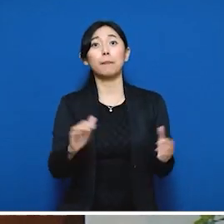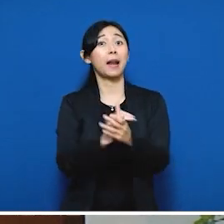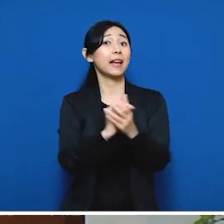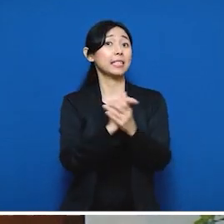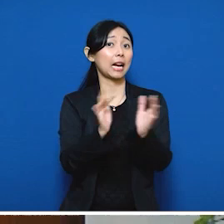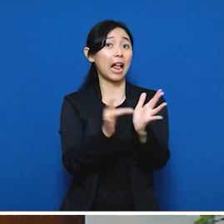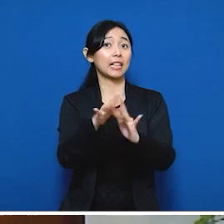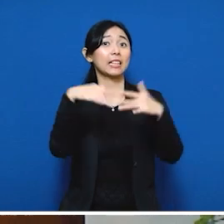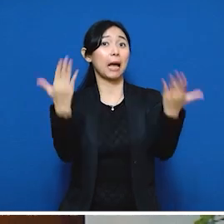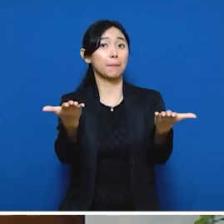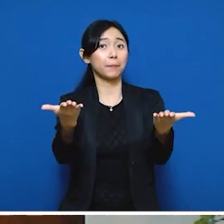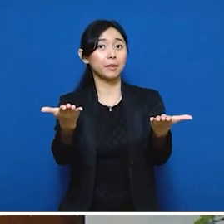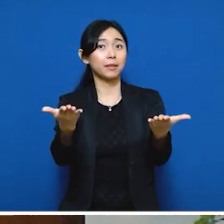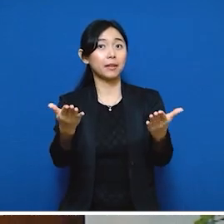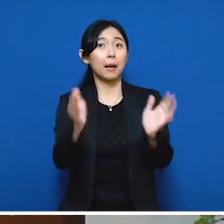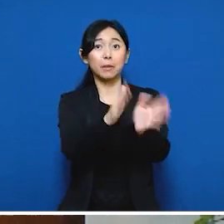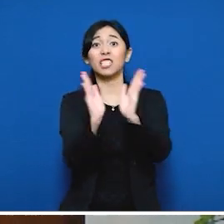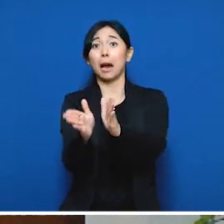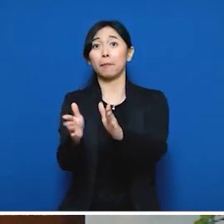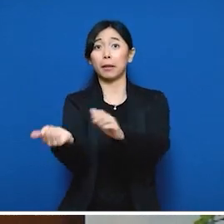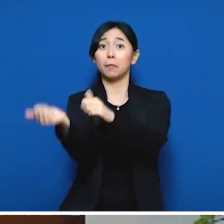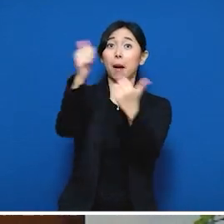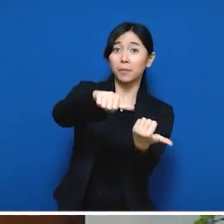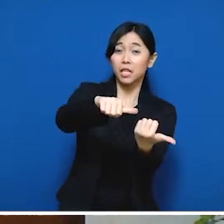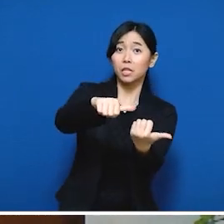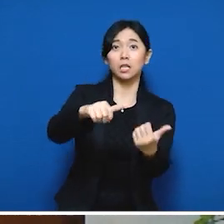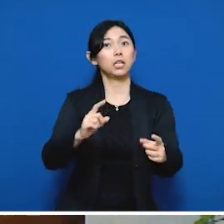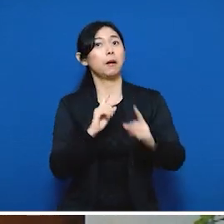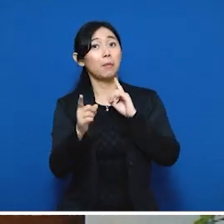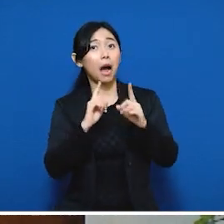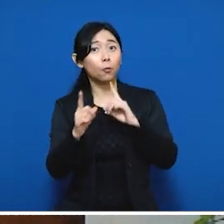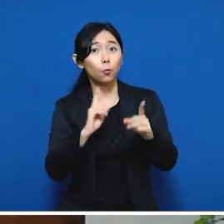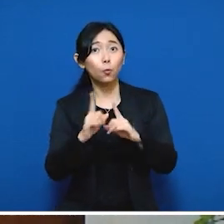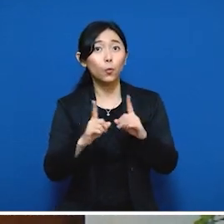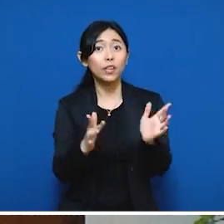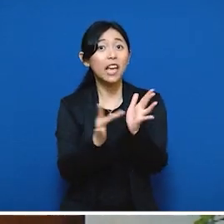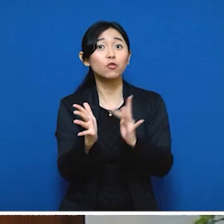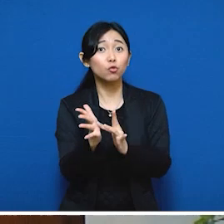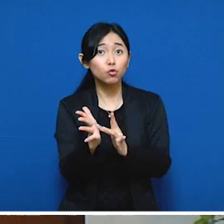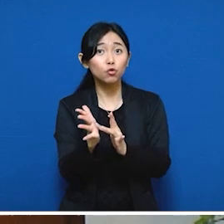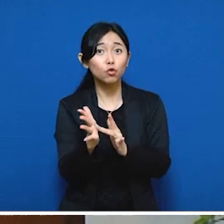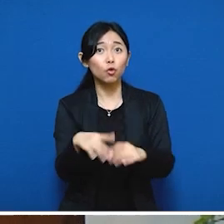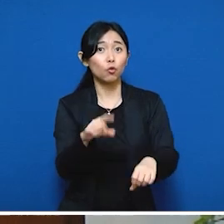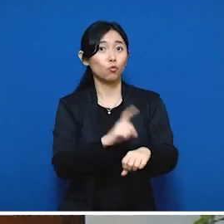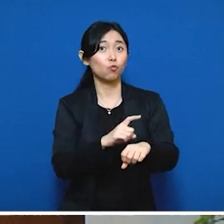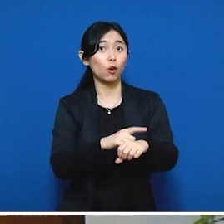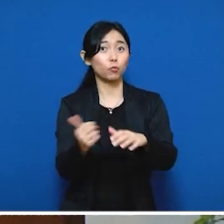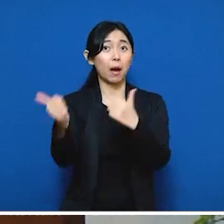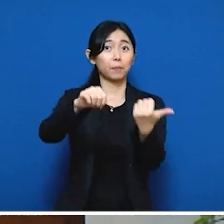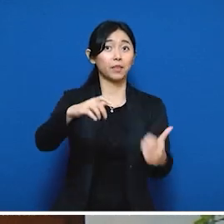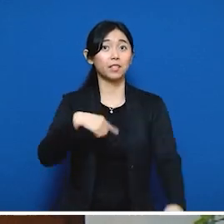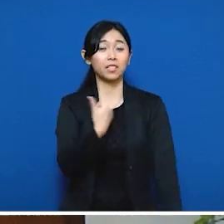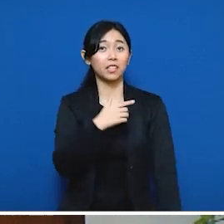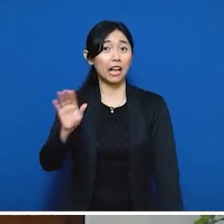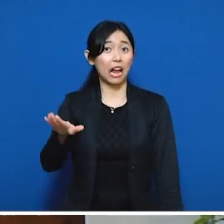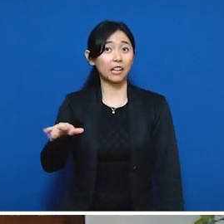kemudian menerima CD, mengakui baptisan kita sewaktu masih kecil, masih kanak-kanak, mungkin juga